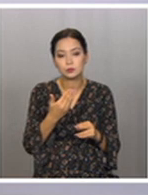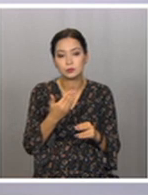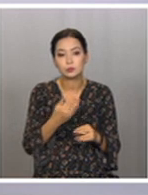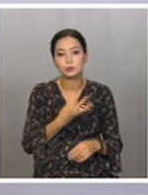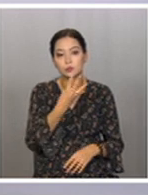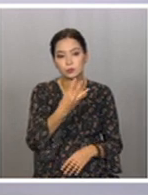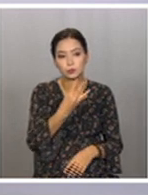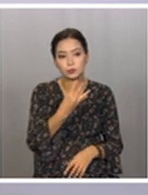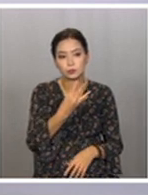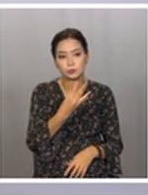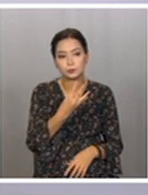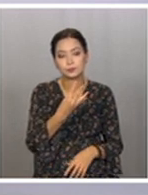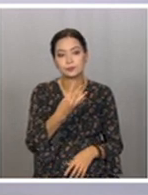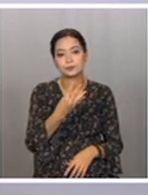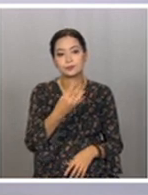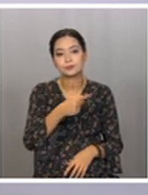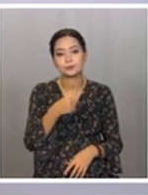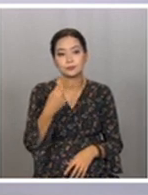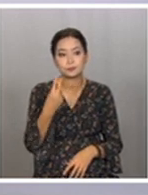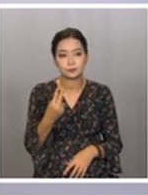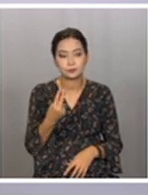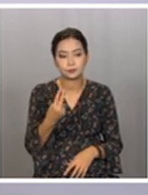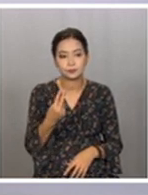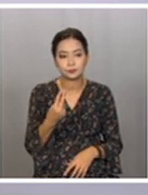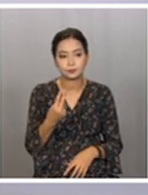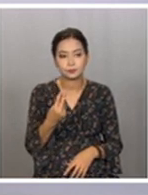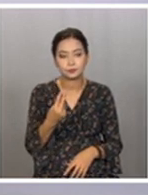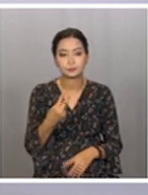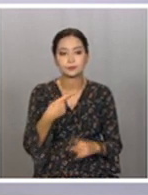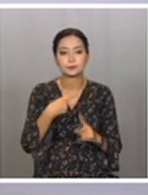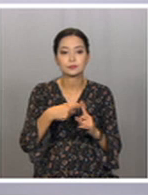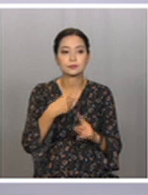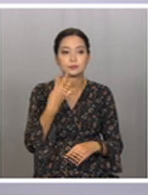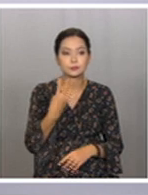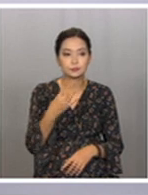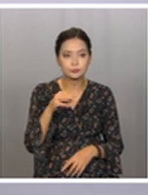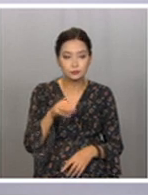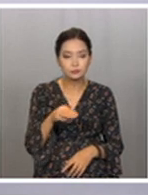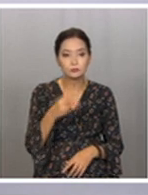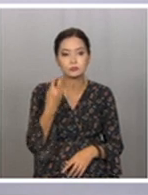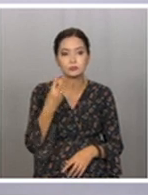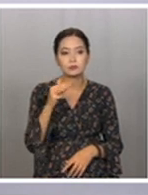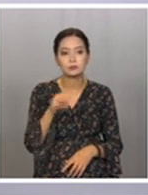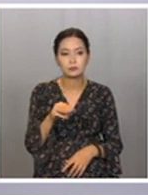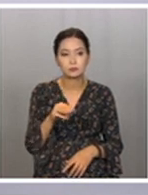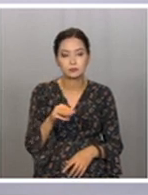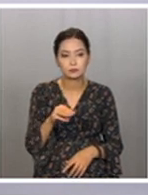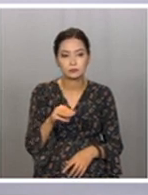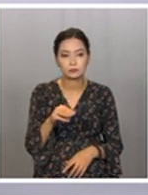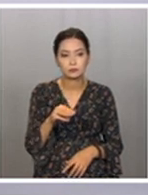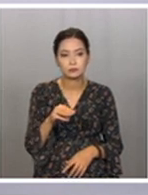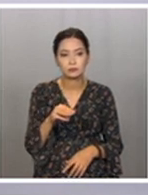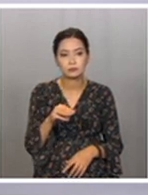4, X-і, Y-і минус 2 болды. Келесі де X-і 4-ті, Y-і 3-ті болды.